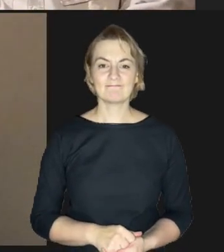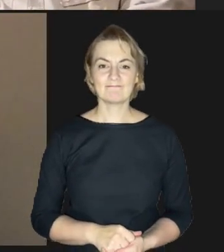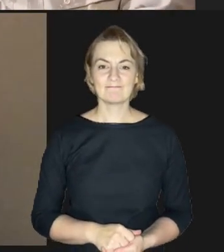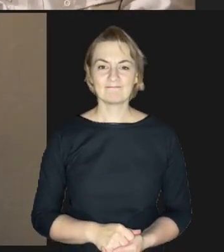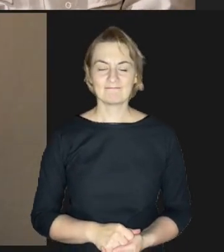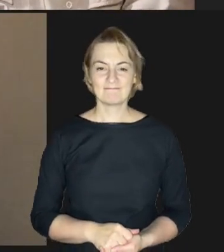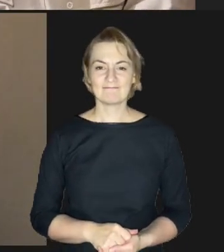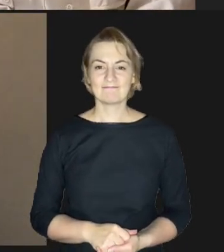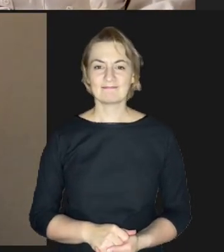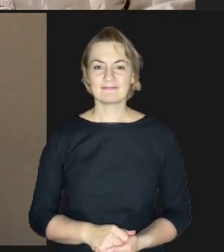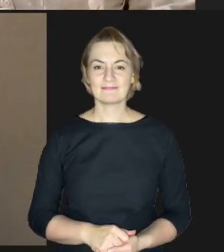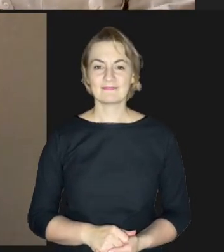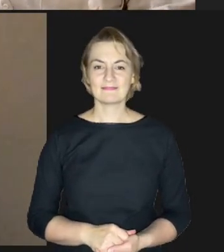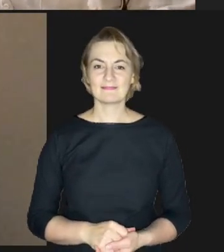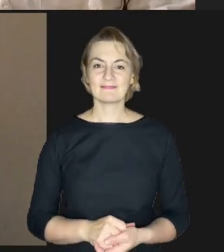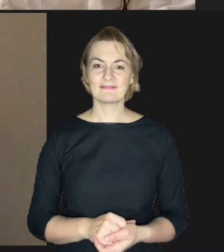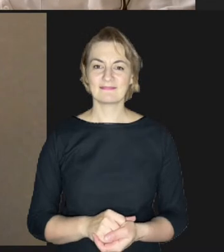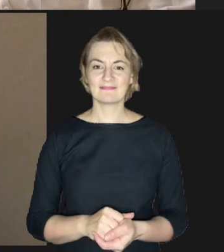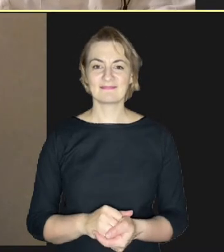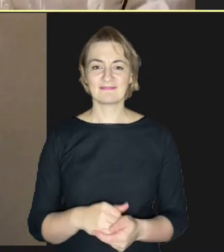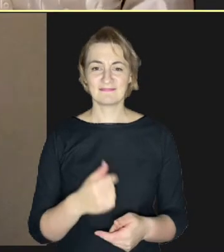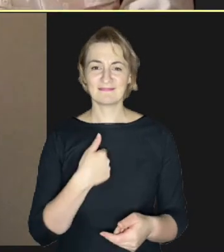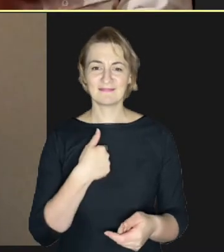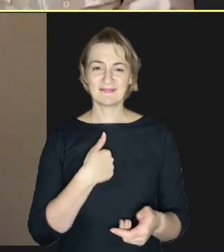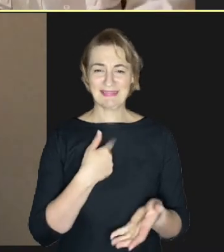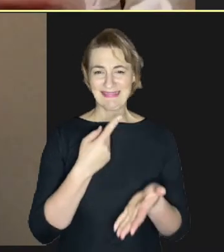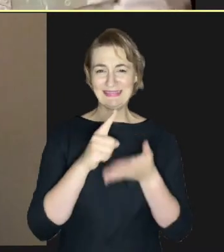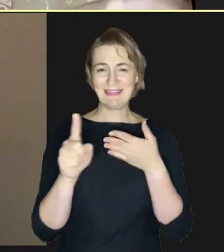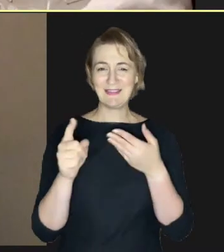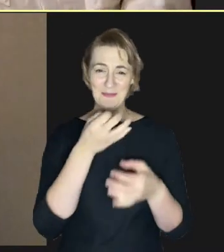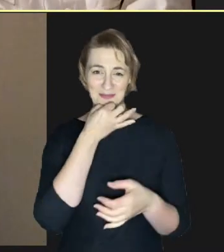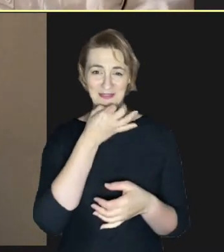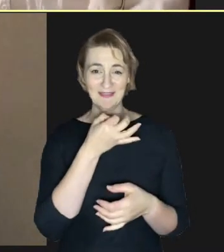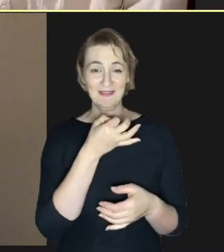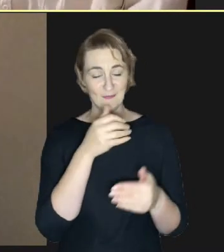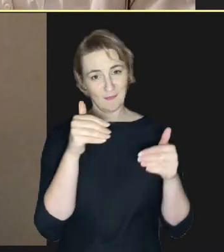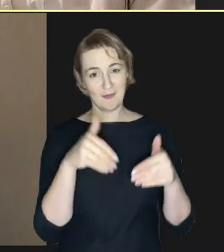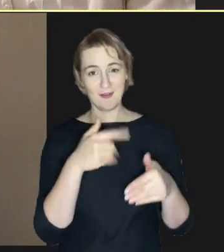Jerzy, ja nie doszedłem do pytania, nie wiem, czy mogę do tego pytania dojść,